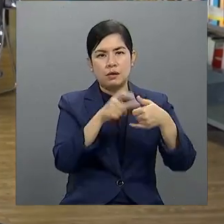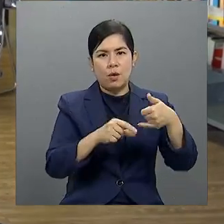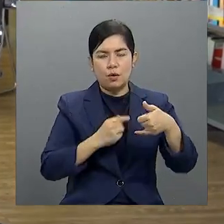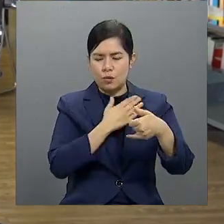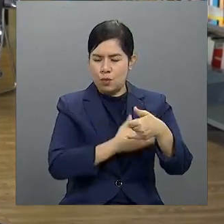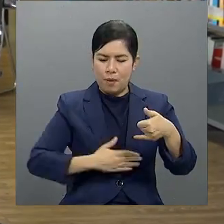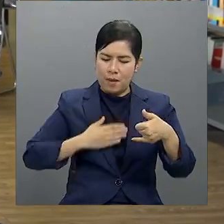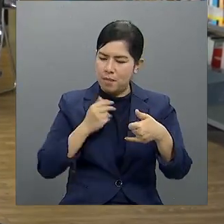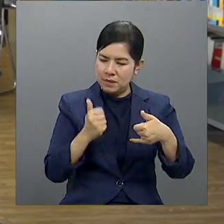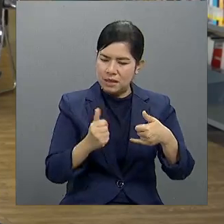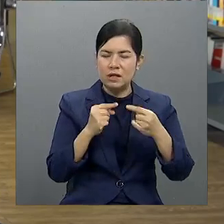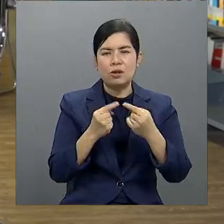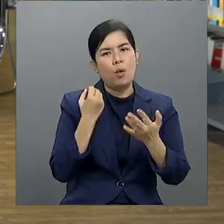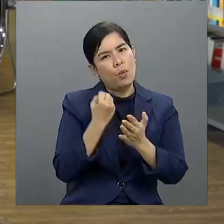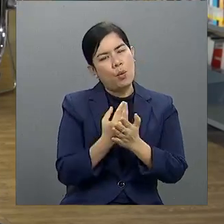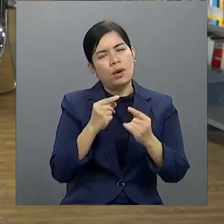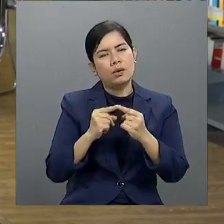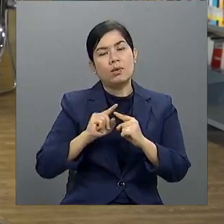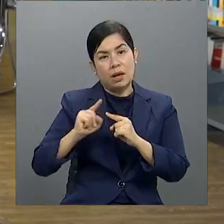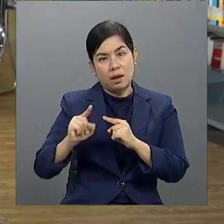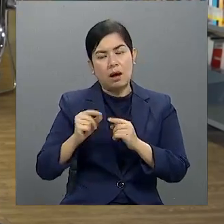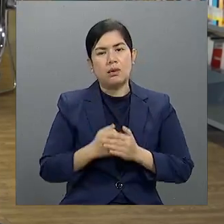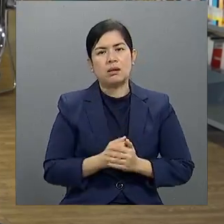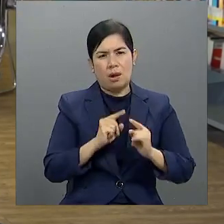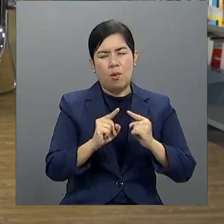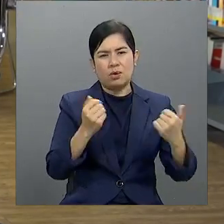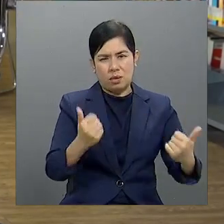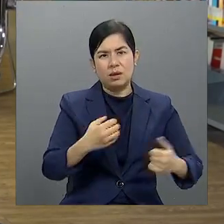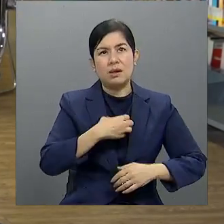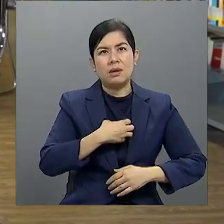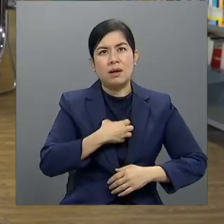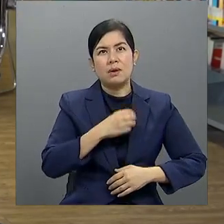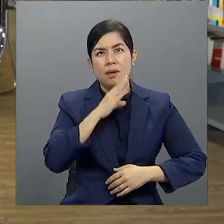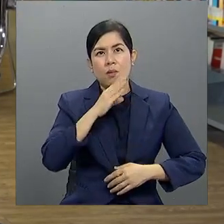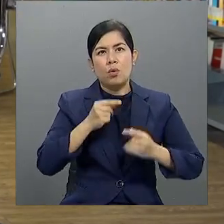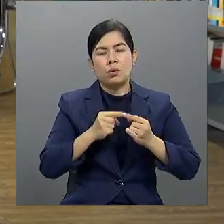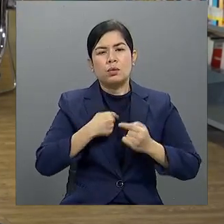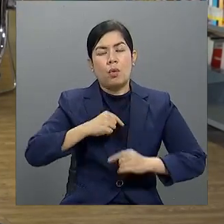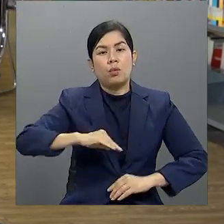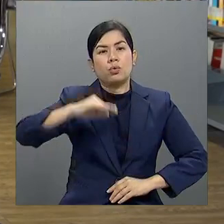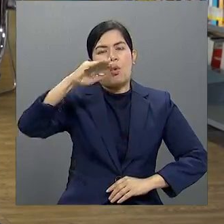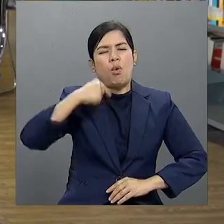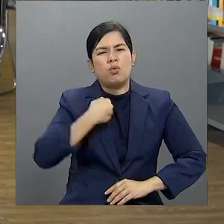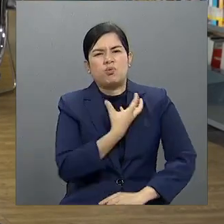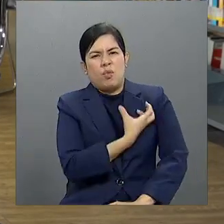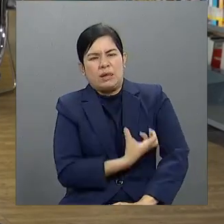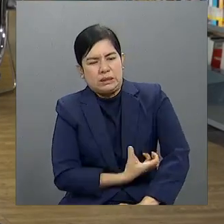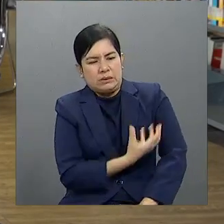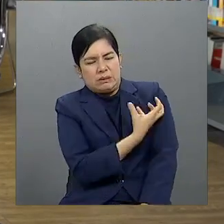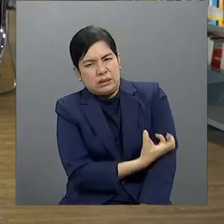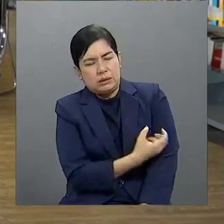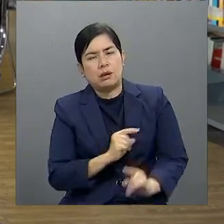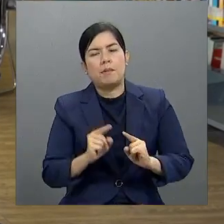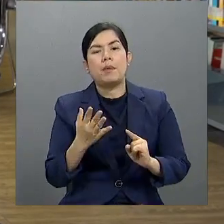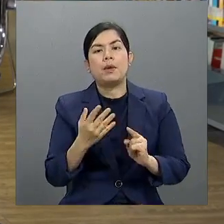าสักหลายปีที่ผ่านมานี้อยากได้คำอวยพรว่าโตขึ้นไปไม่ปวดหลังครับแต่วันนี้เราจะมาพูดถึงเรื่องของกล้ามเนื้อยึ